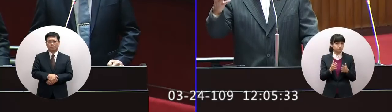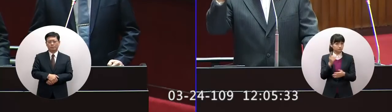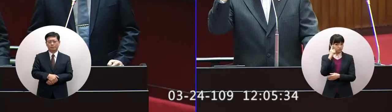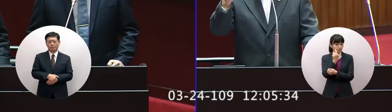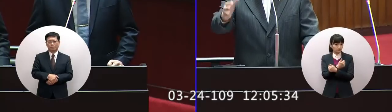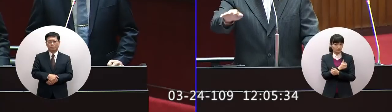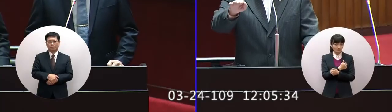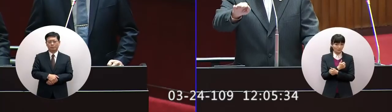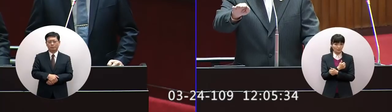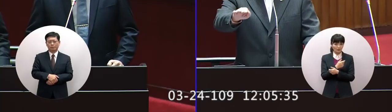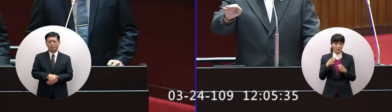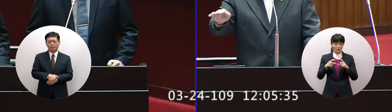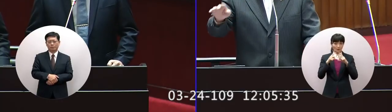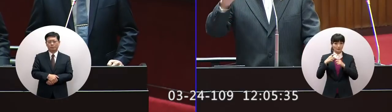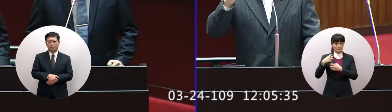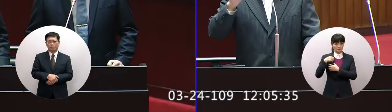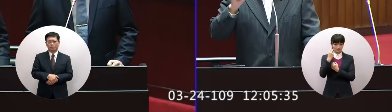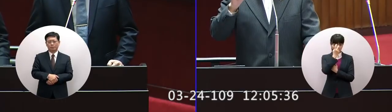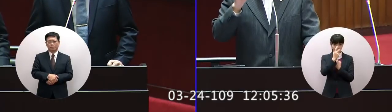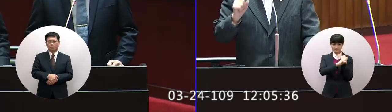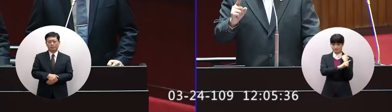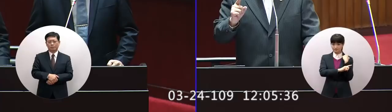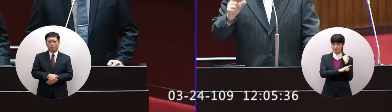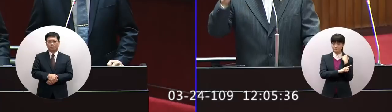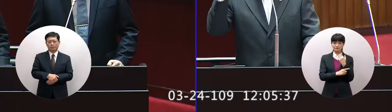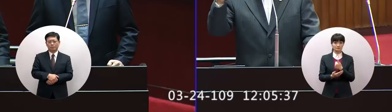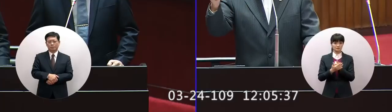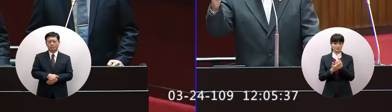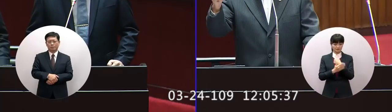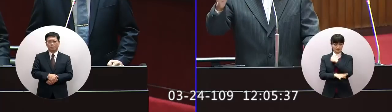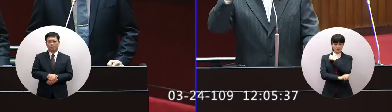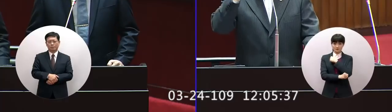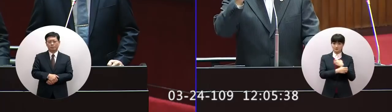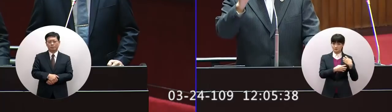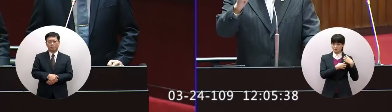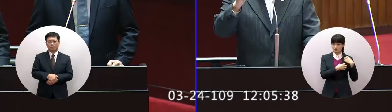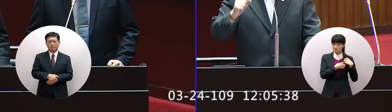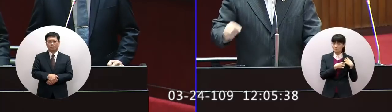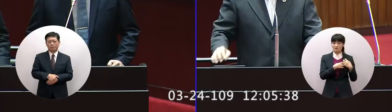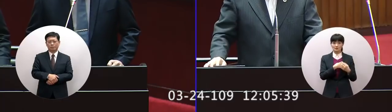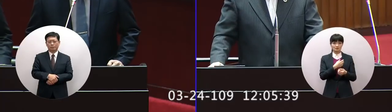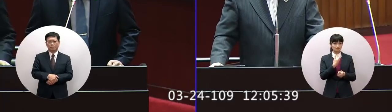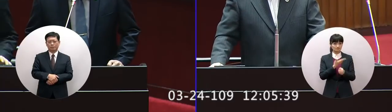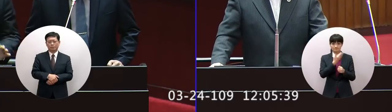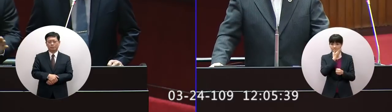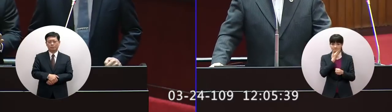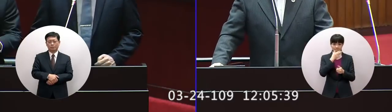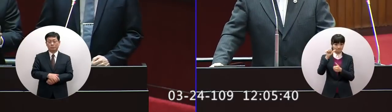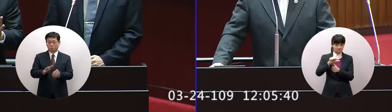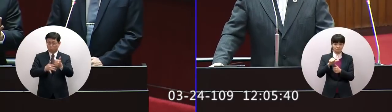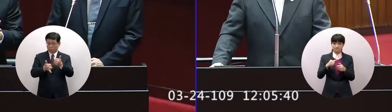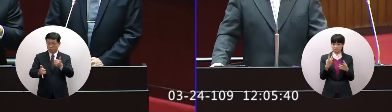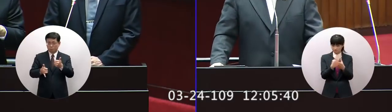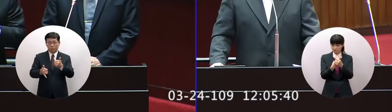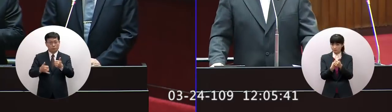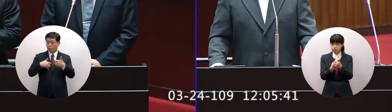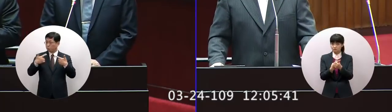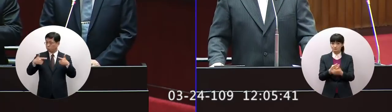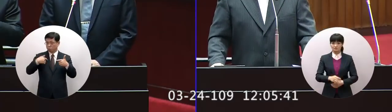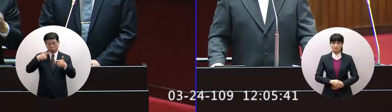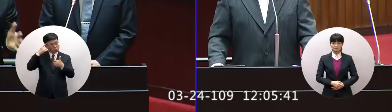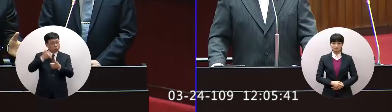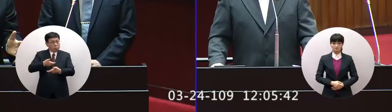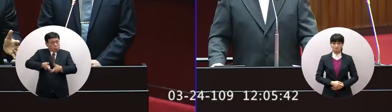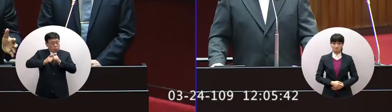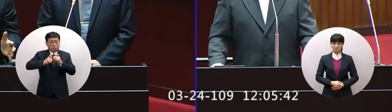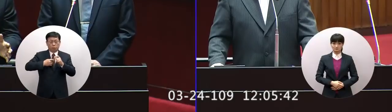军审法，让我们基层部队的管理有胡萝卜也有棒子。 委员，我不是说考